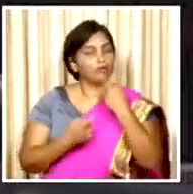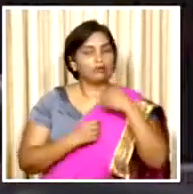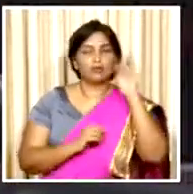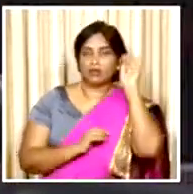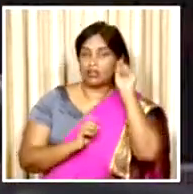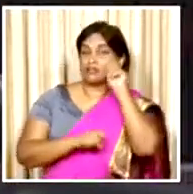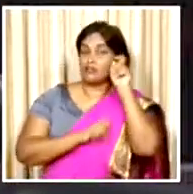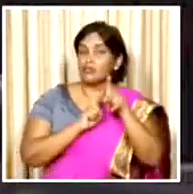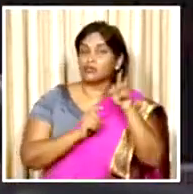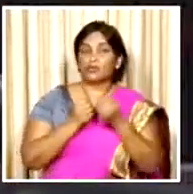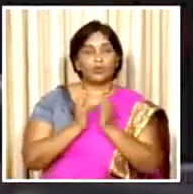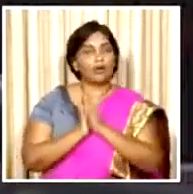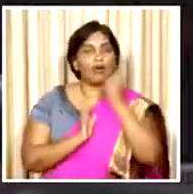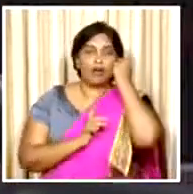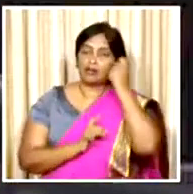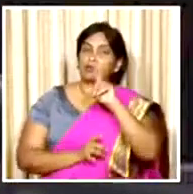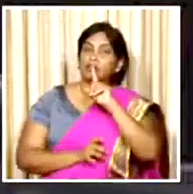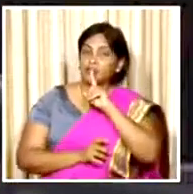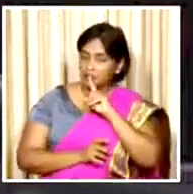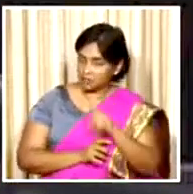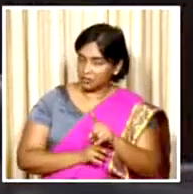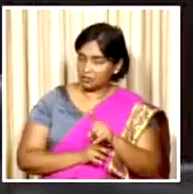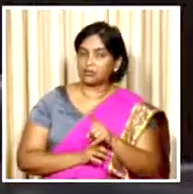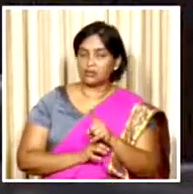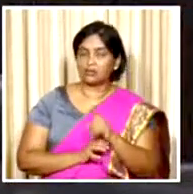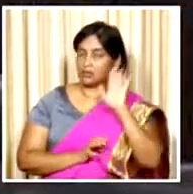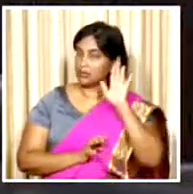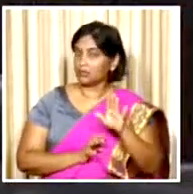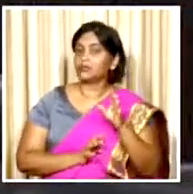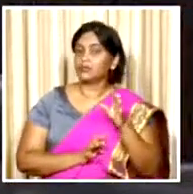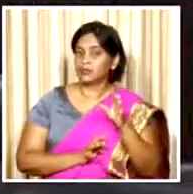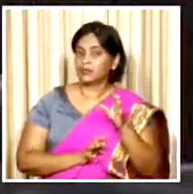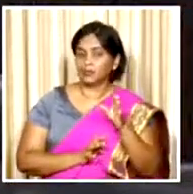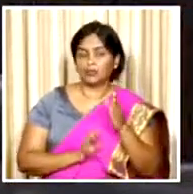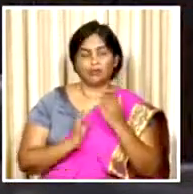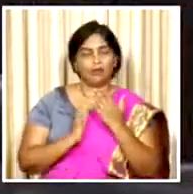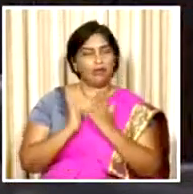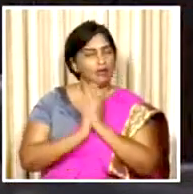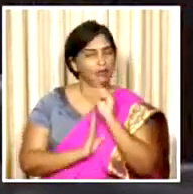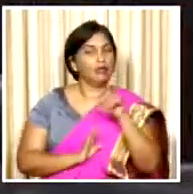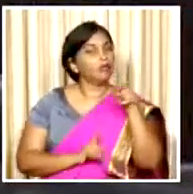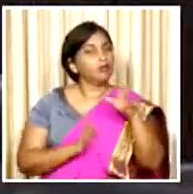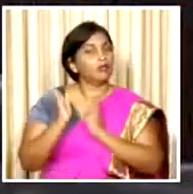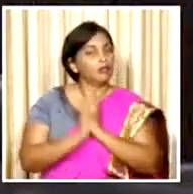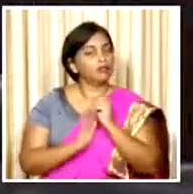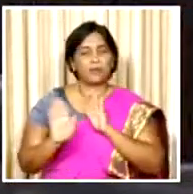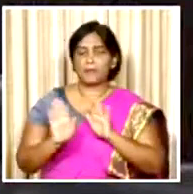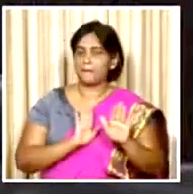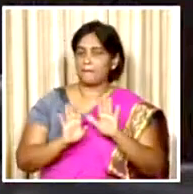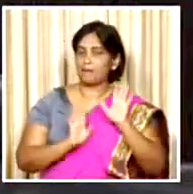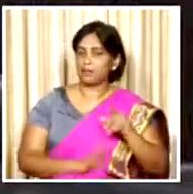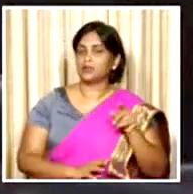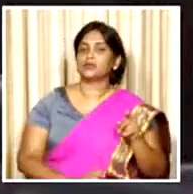සහ ජනතාවට තමන්ගේ අදහස් ප්‍රකාශ කිරීමට තියෙන තත්ත්වය ඒ තත්ත්වය මර්ධනය